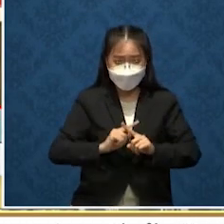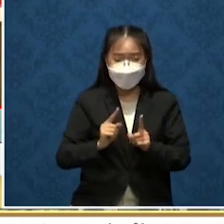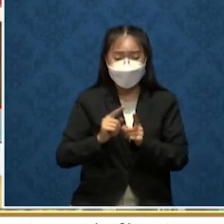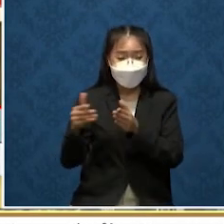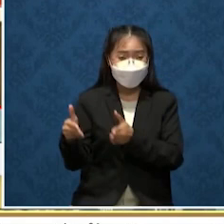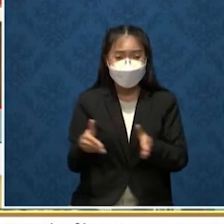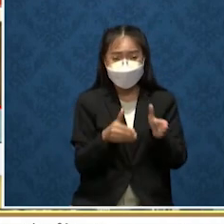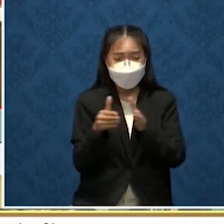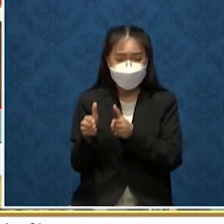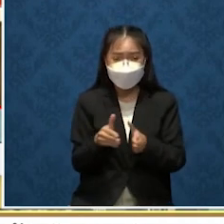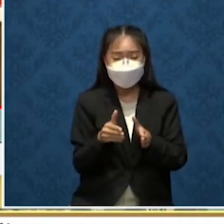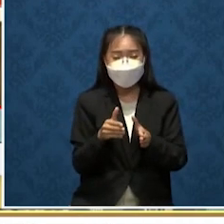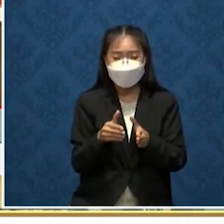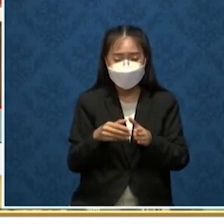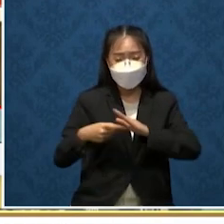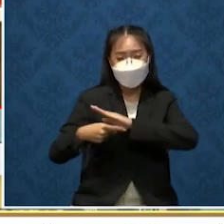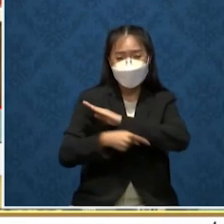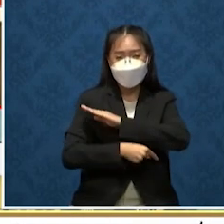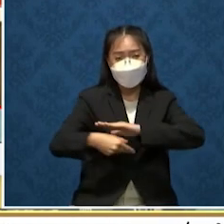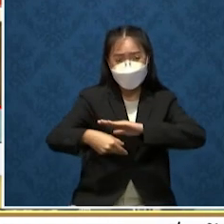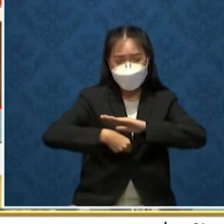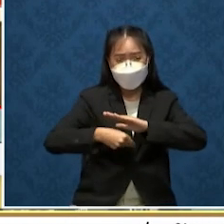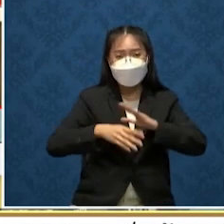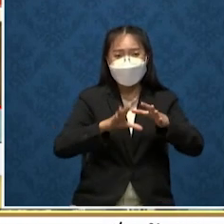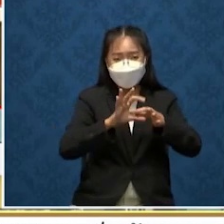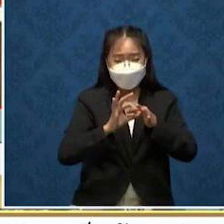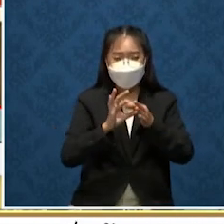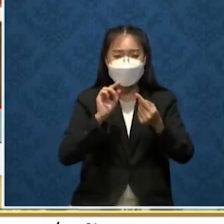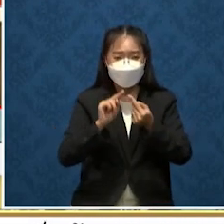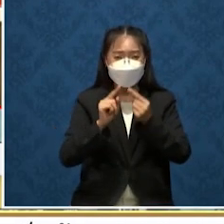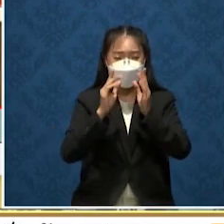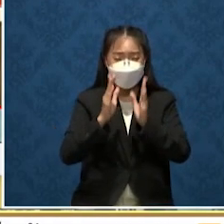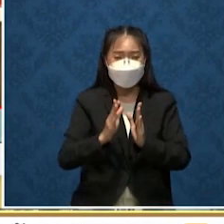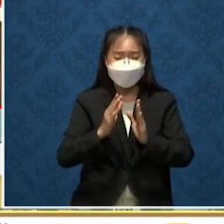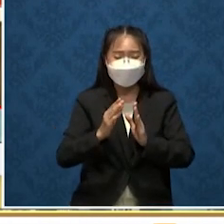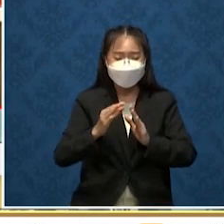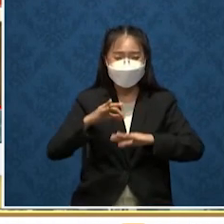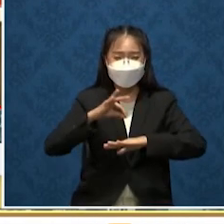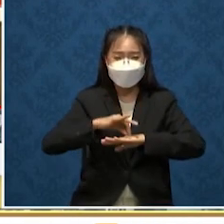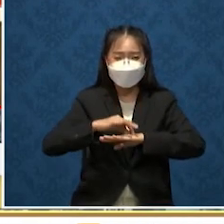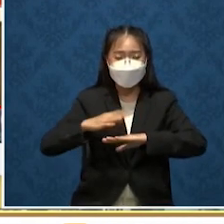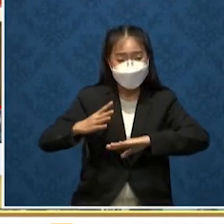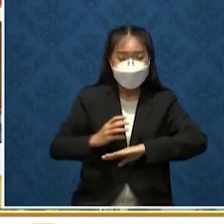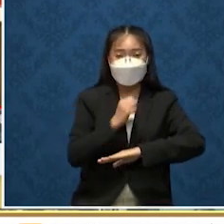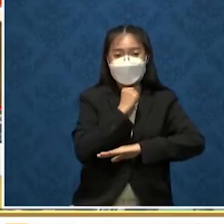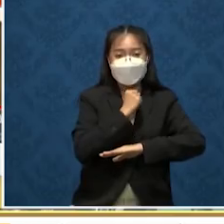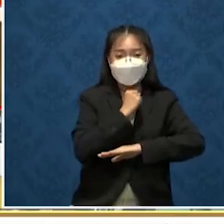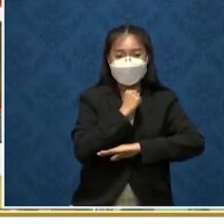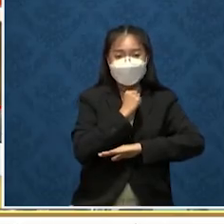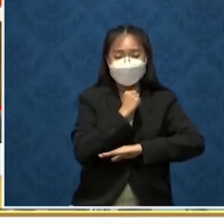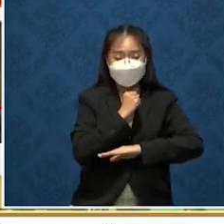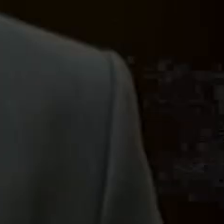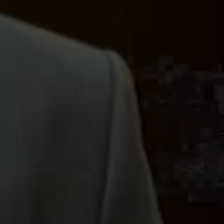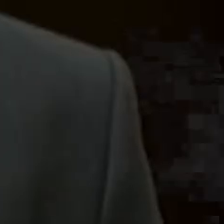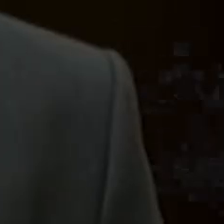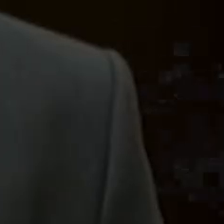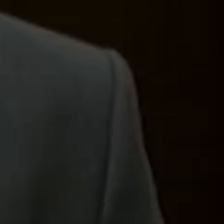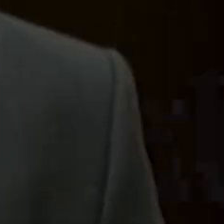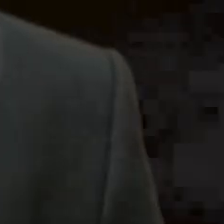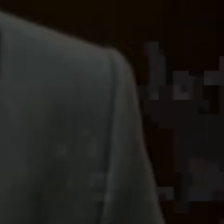การทุจริตอีบิดดิ้งมันเกี่ยวข้องกับนักการเมืองครับท่านประธานที่เป็นลูกน้องพลเอกประยุทธ์จันทร์โอชานะ